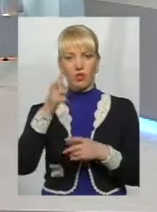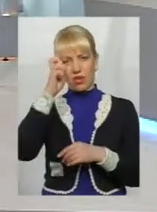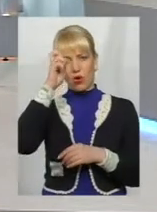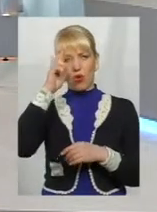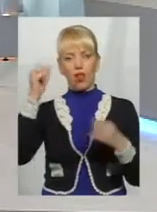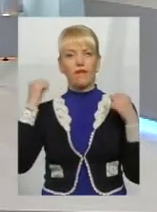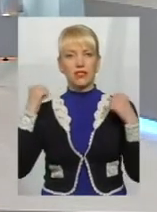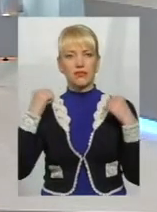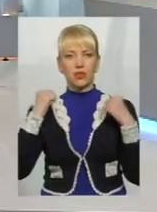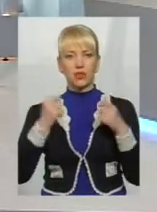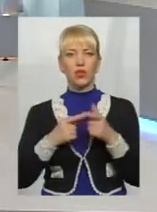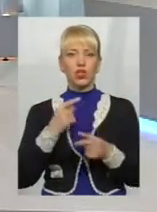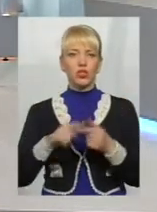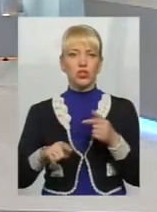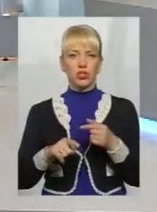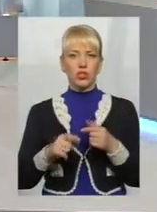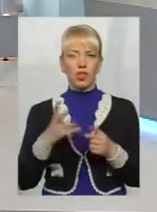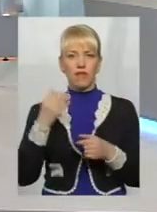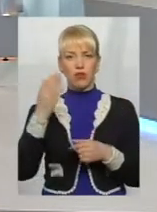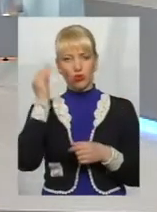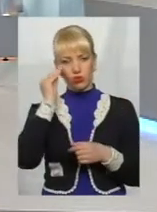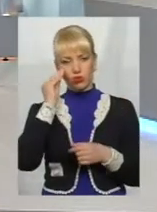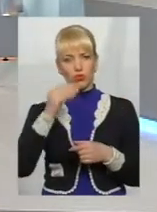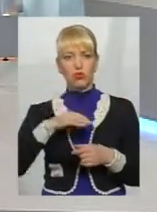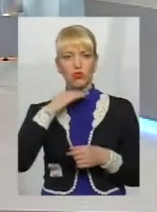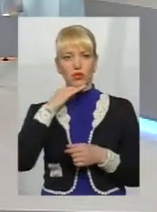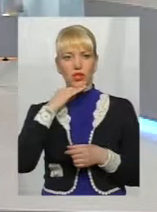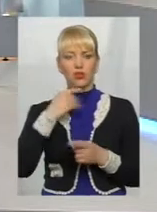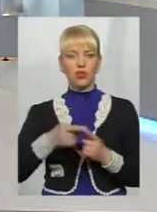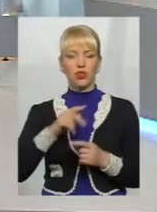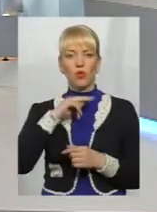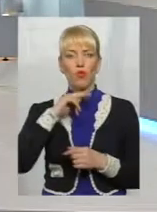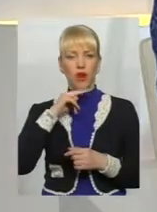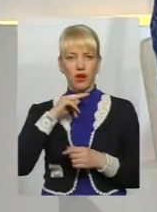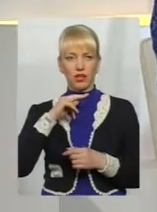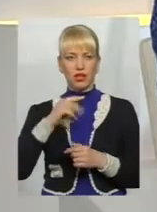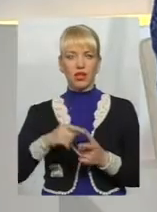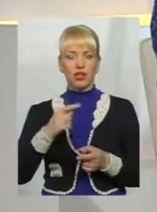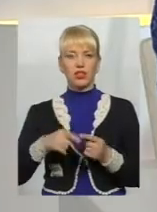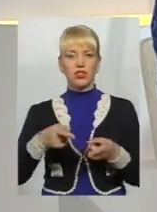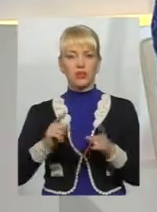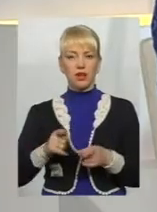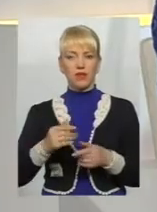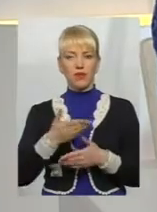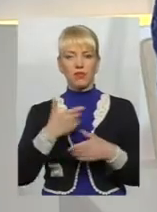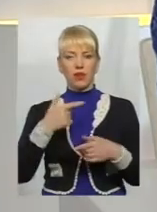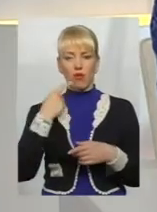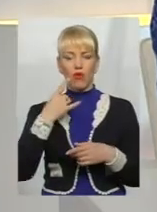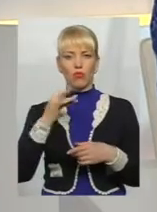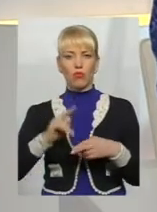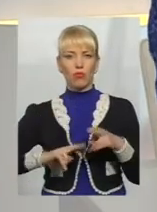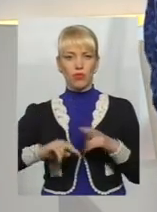спорту. Чи, на вашу думку, достатньо тієї уваги? І чи справді ми говоримо про